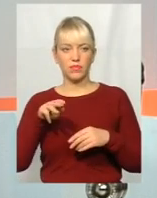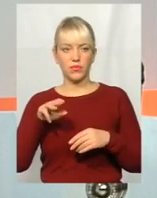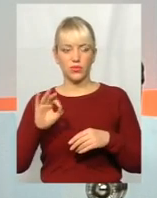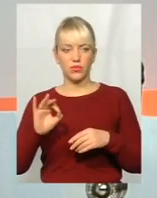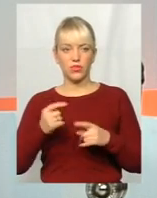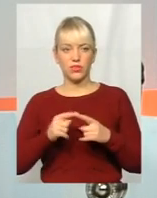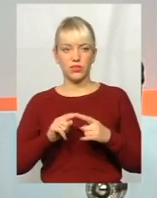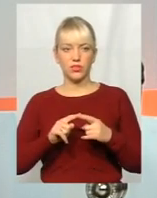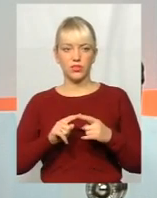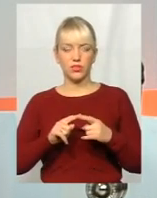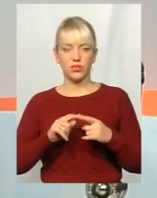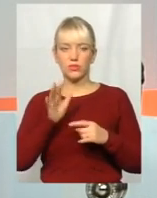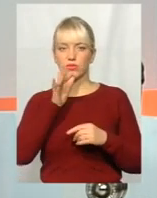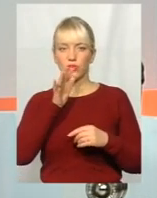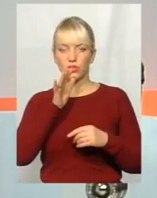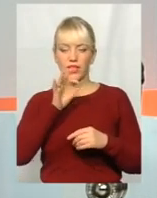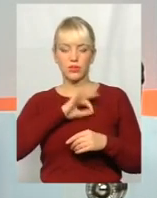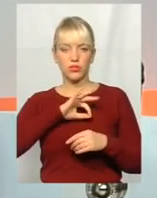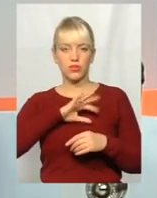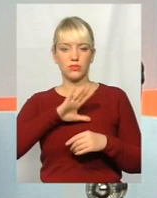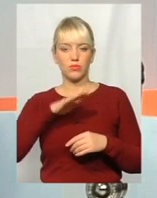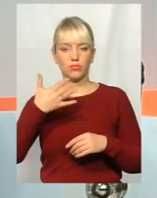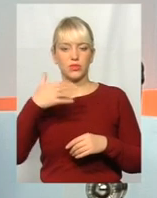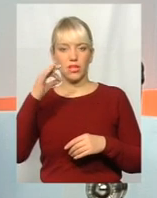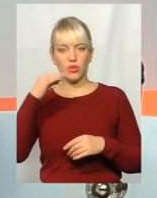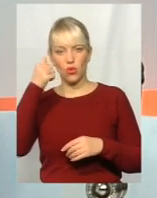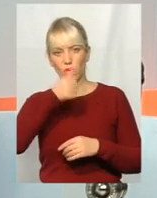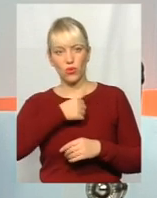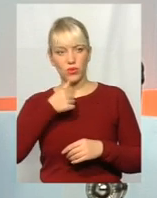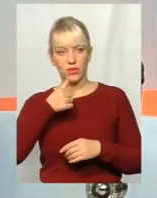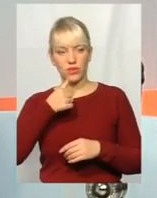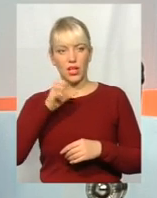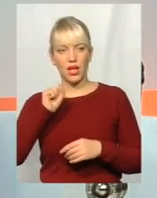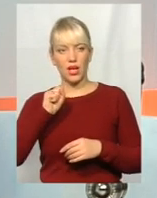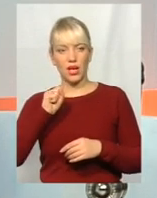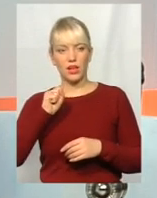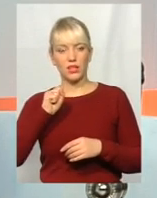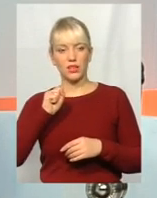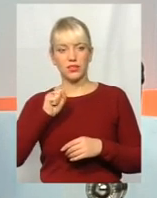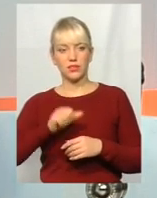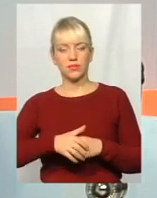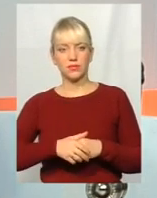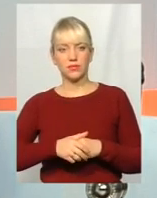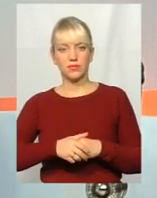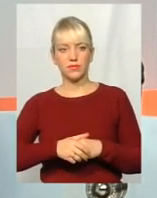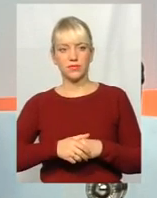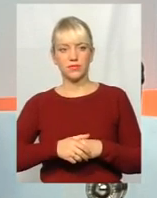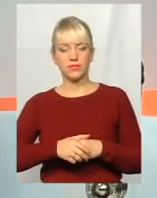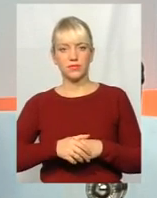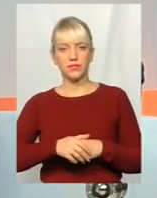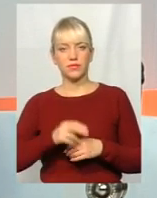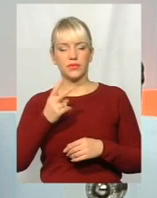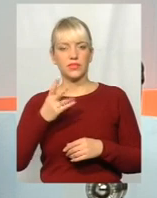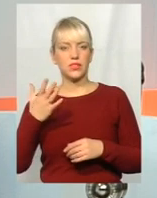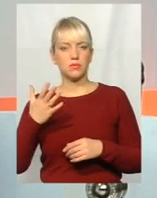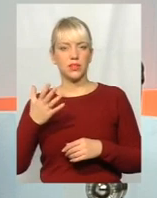будинки в строках експлуатації був 50 років закладений, а панельних взагалі на 25. Відповідно,